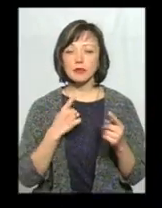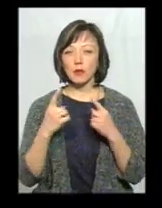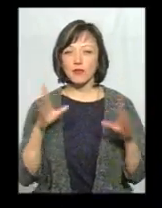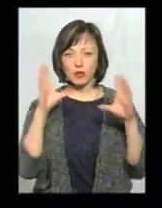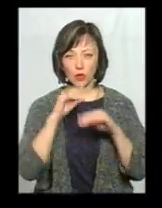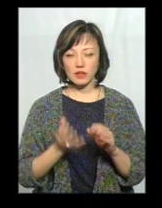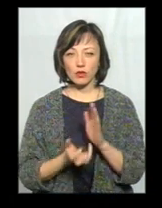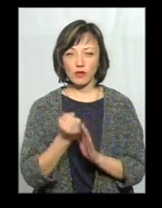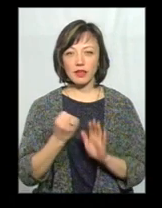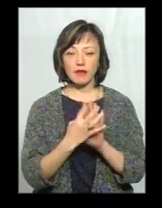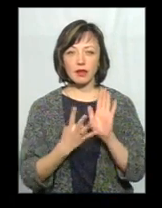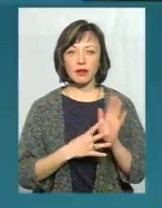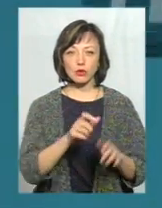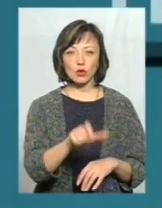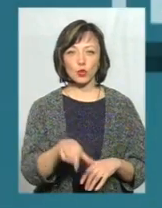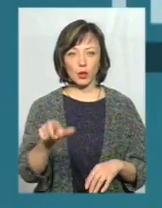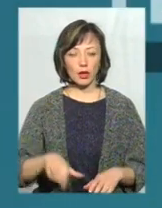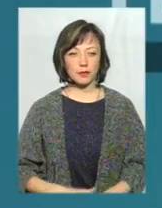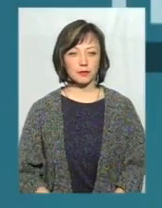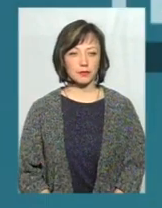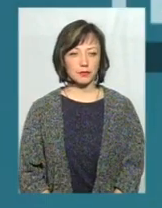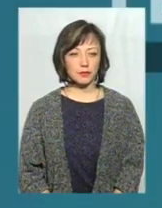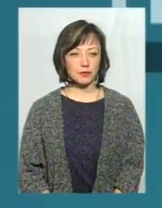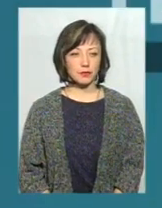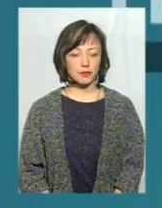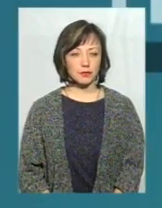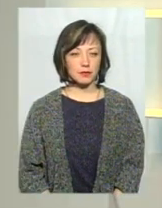вдалося врятувати 19 людей.